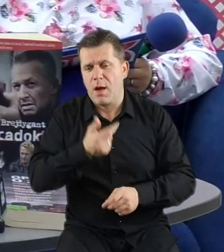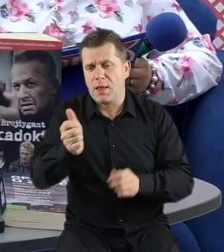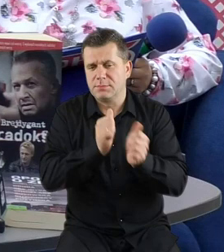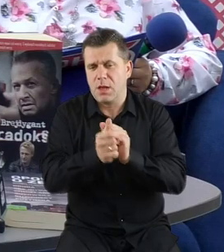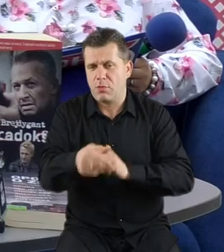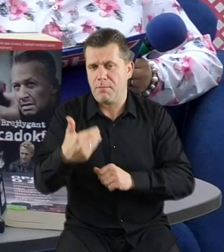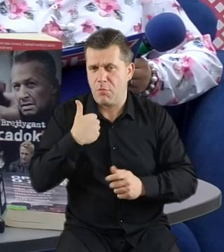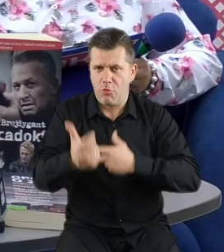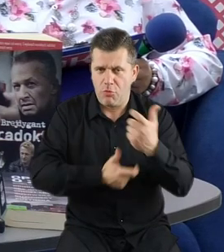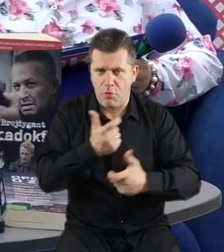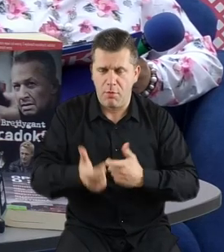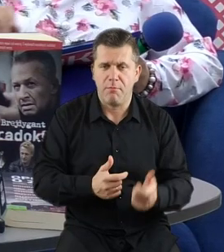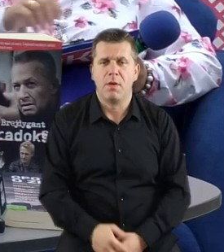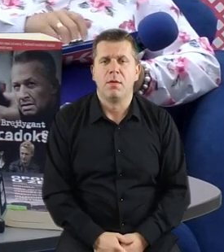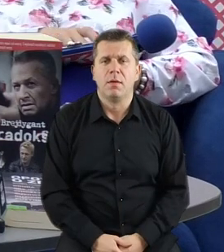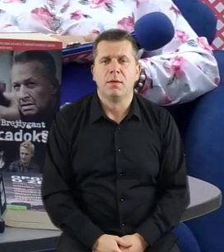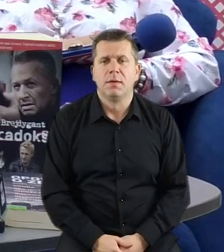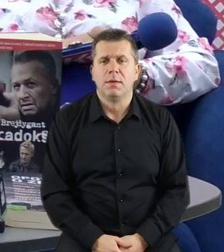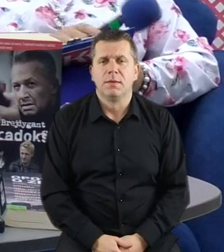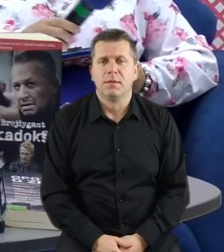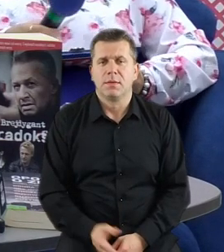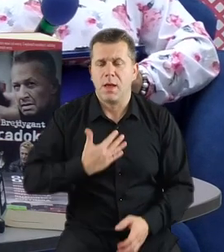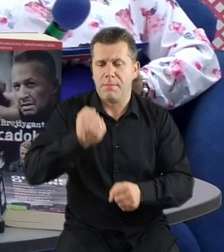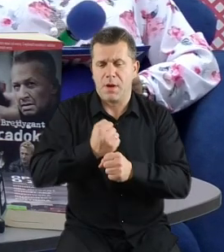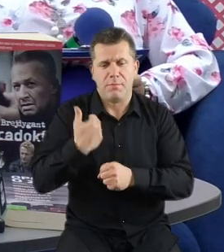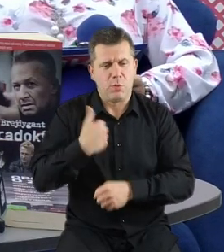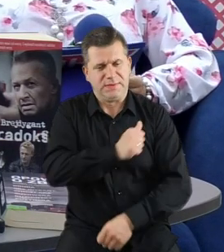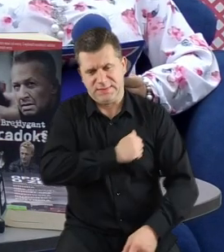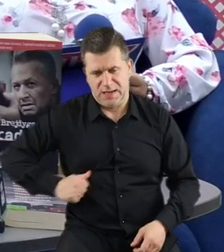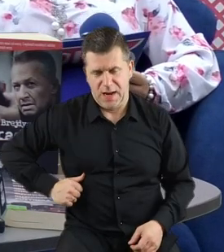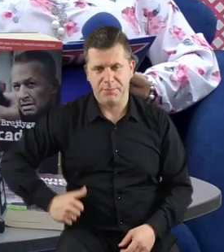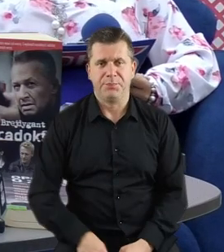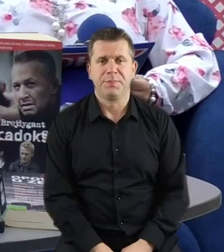dokonałem w tym, kilku zmian, natomiast generalnie pracowałem sam.